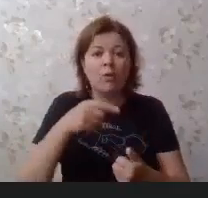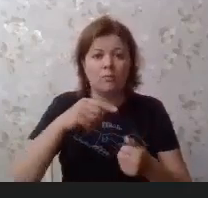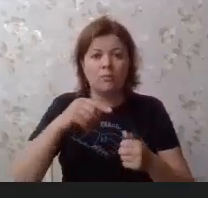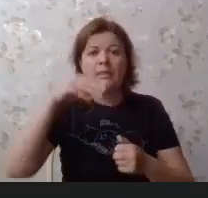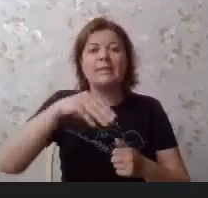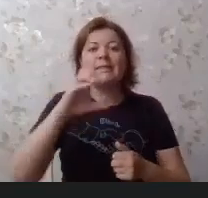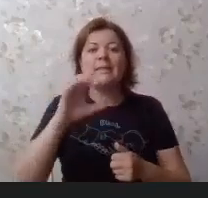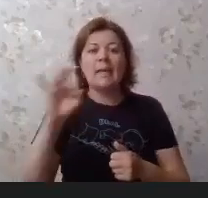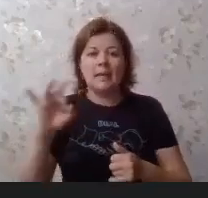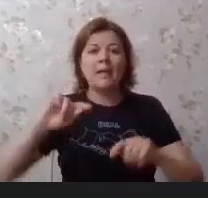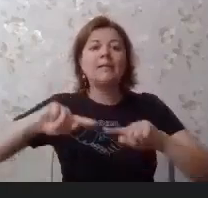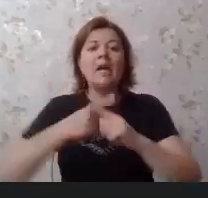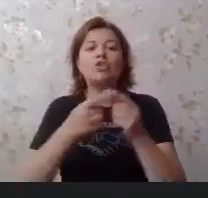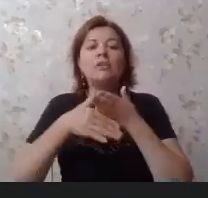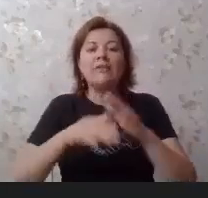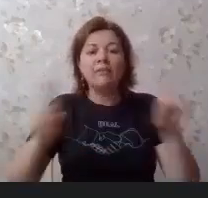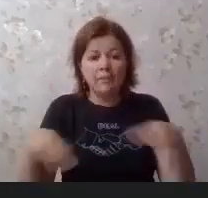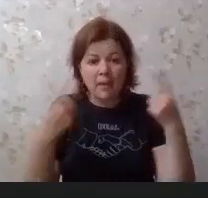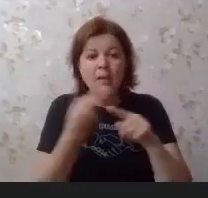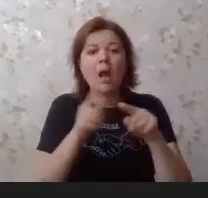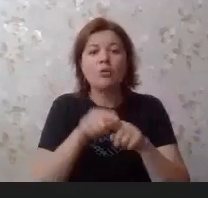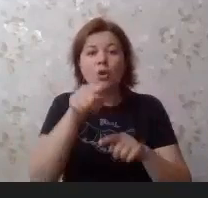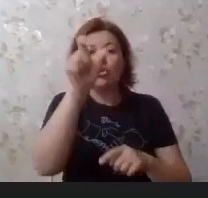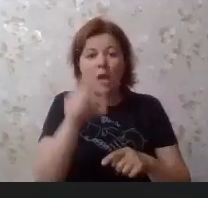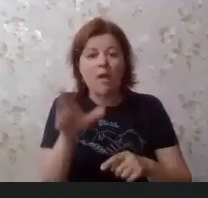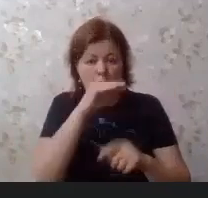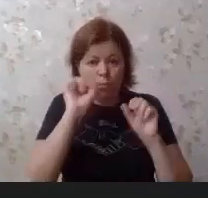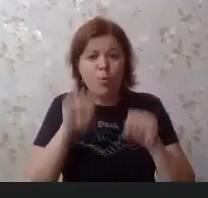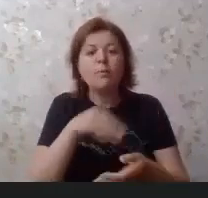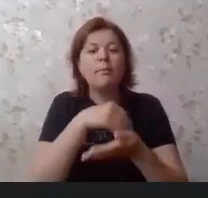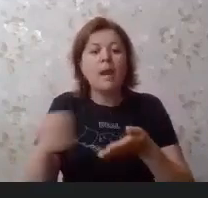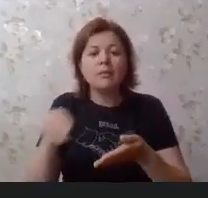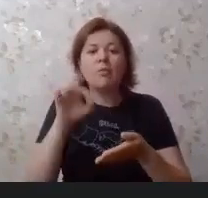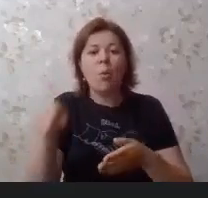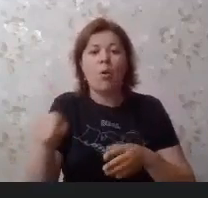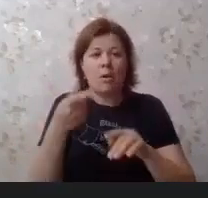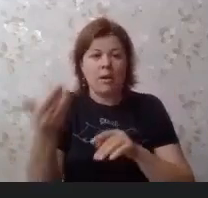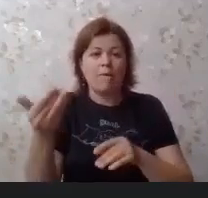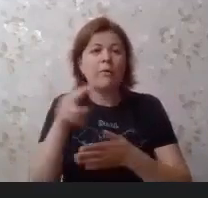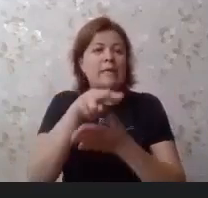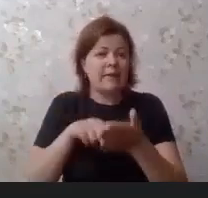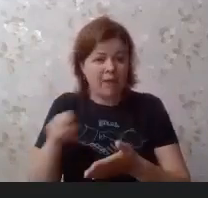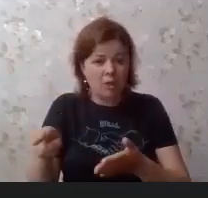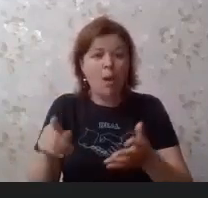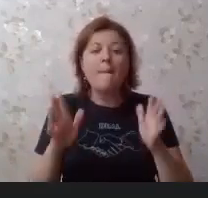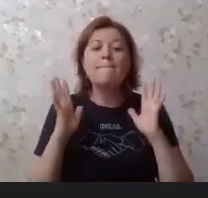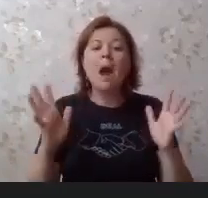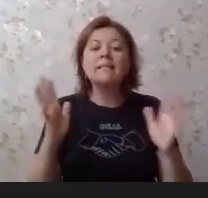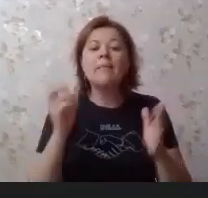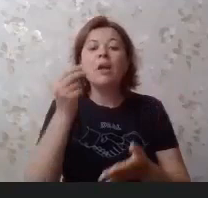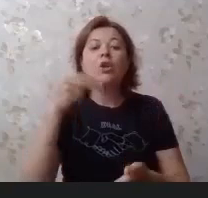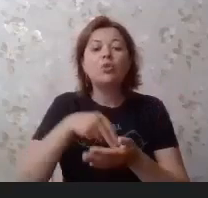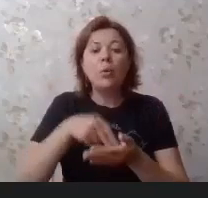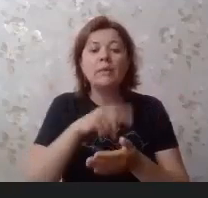количество ТСР, которое можно приобрести по сертификату. Максимальная цена за единицу ТСР, которую можно платить